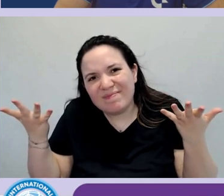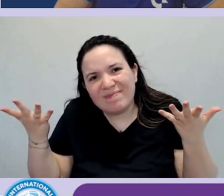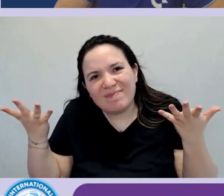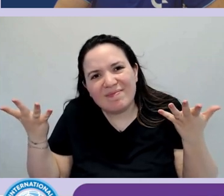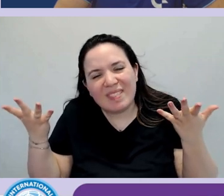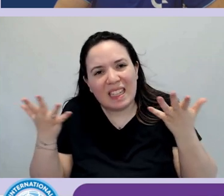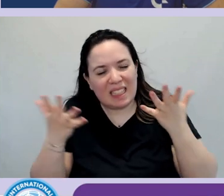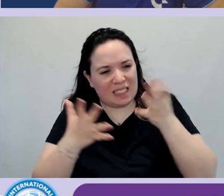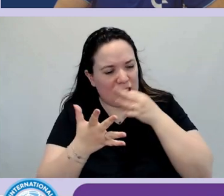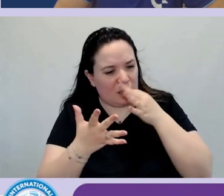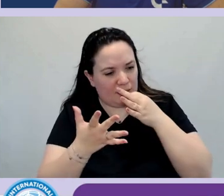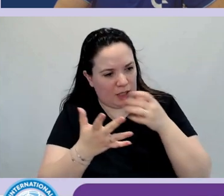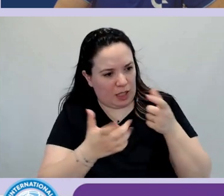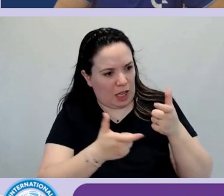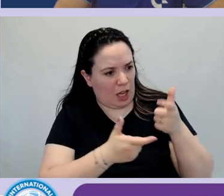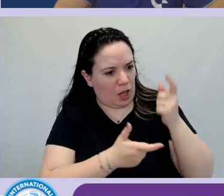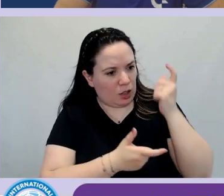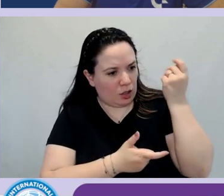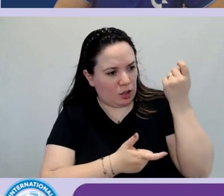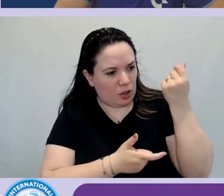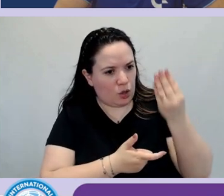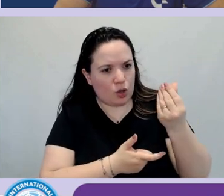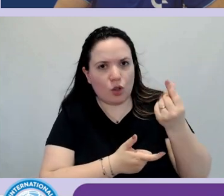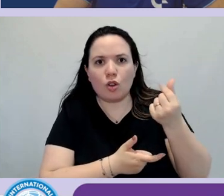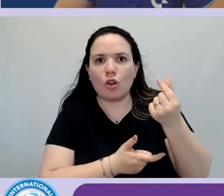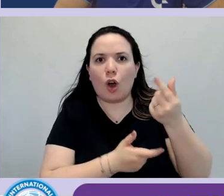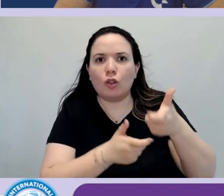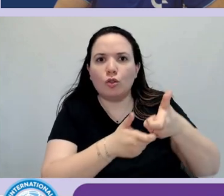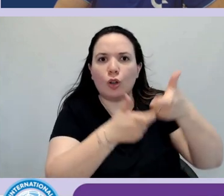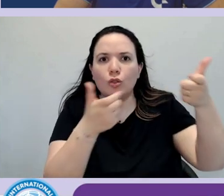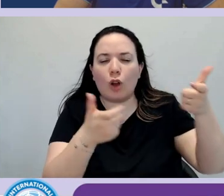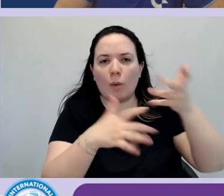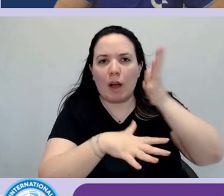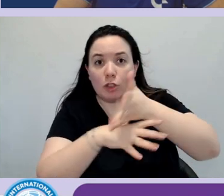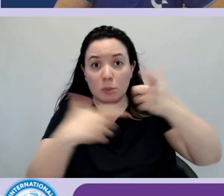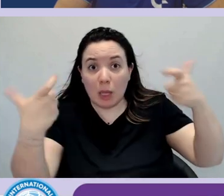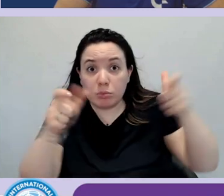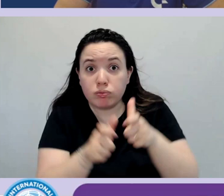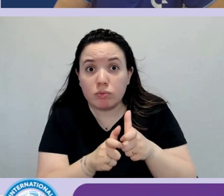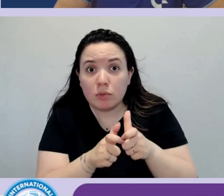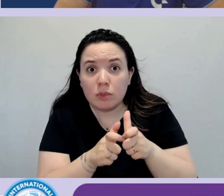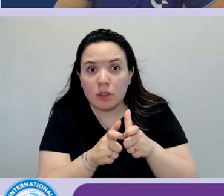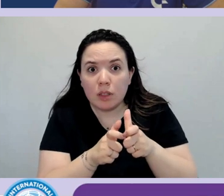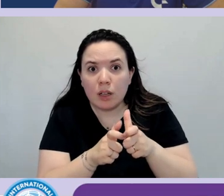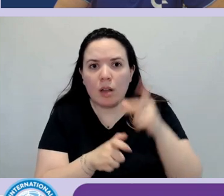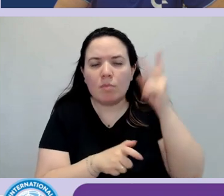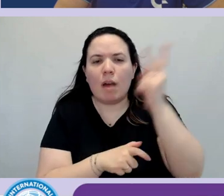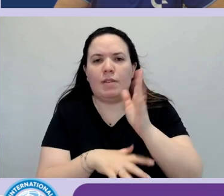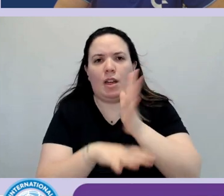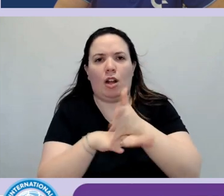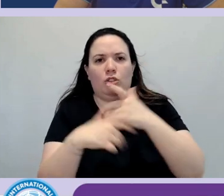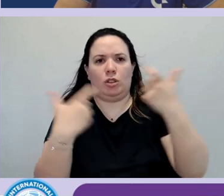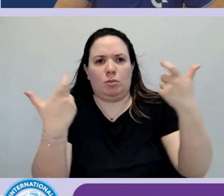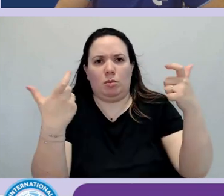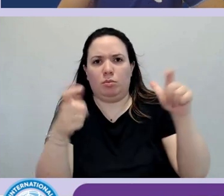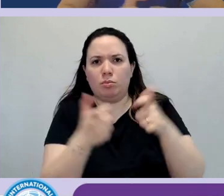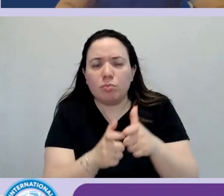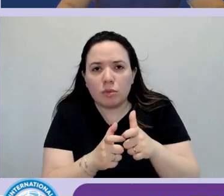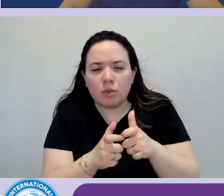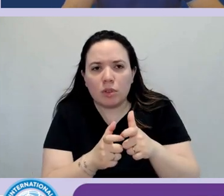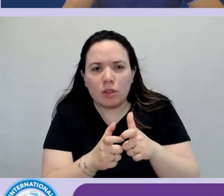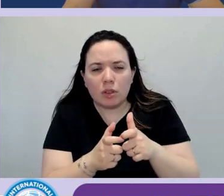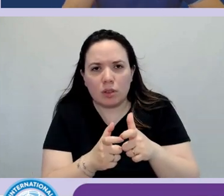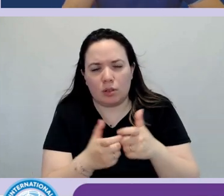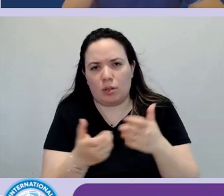riduciamo l'accessibilità riduciamo una cosa seria riduciamo una cosa seria a un